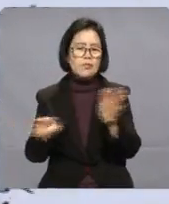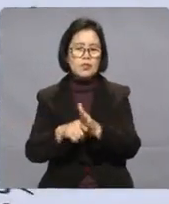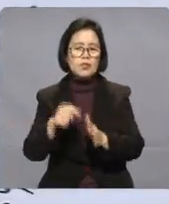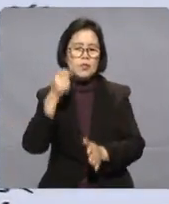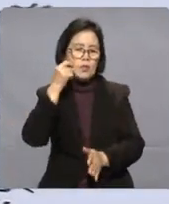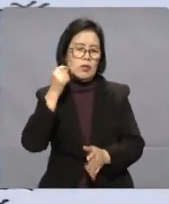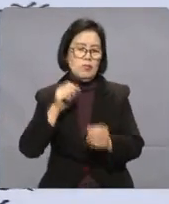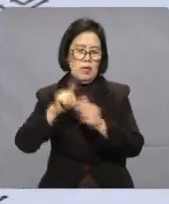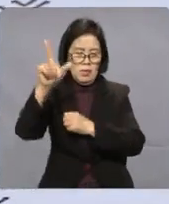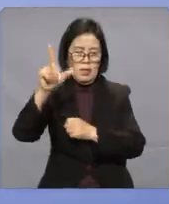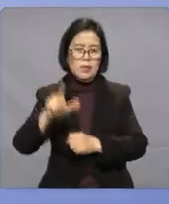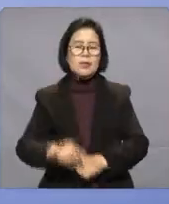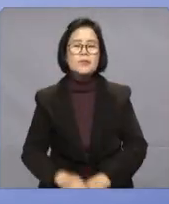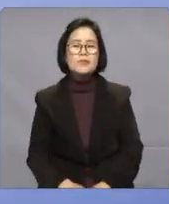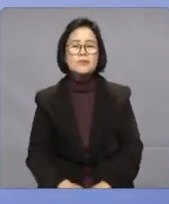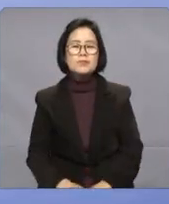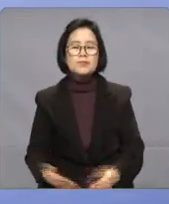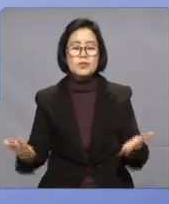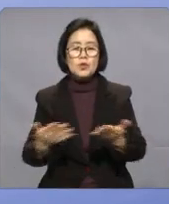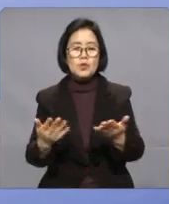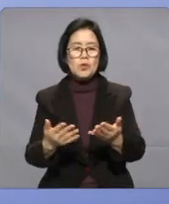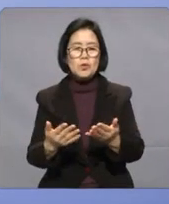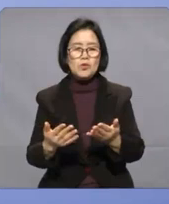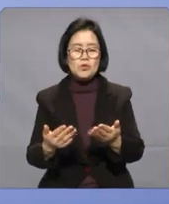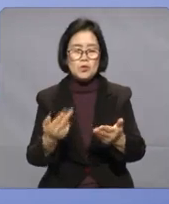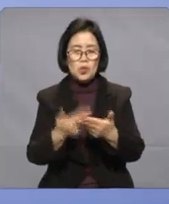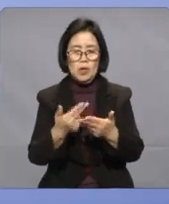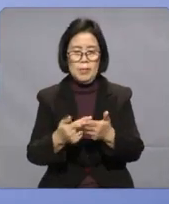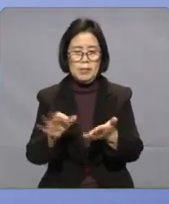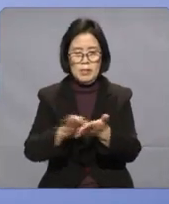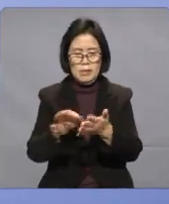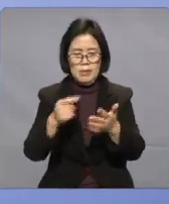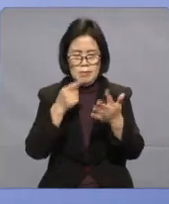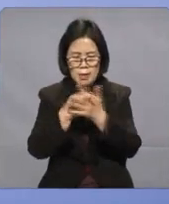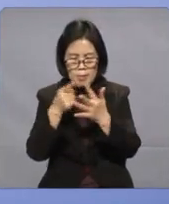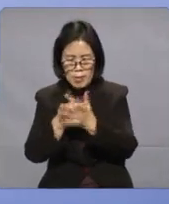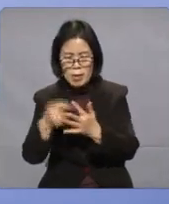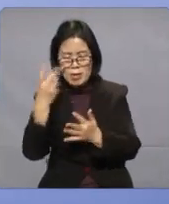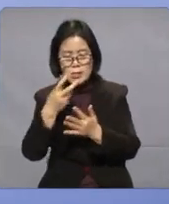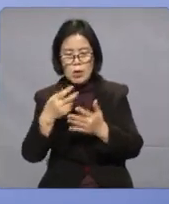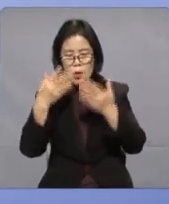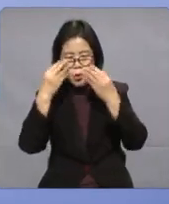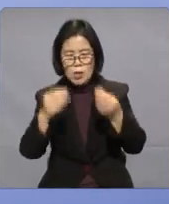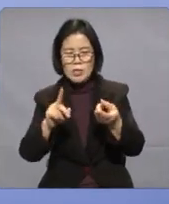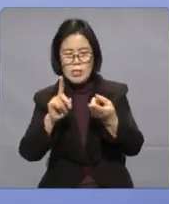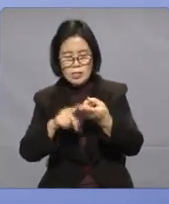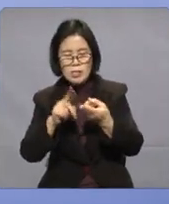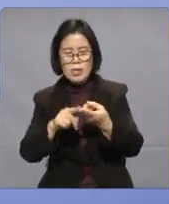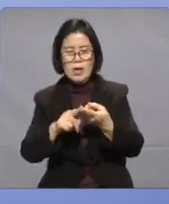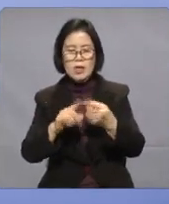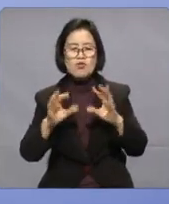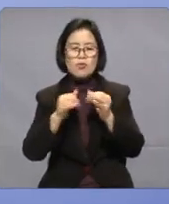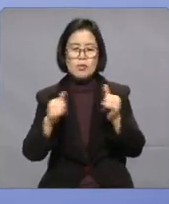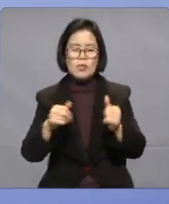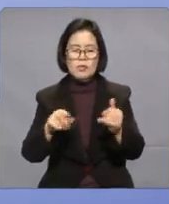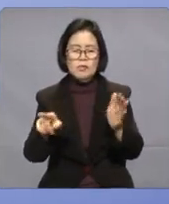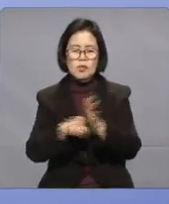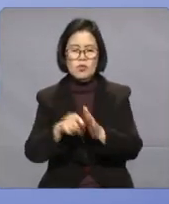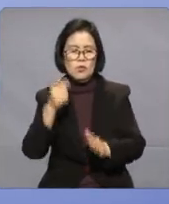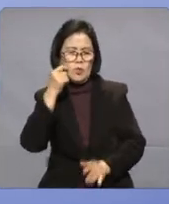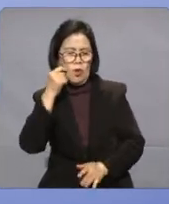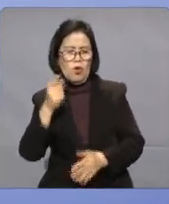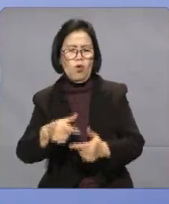크다고 밝혔습니다 노동조합의 재정이 투명하게 관리되고 공개되는지에 대한 국민의 불신은 커지고 있으며